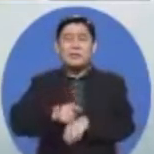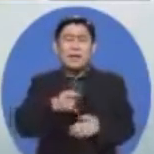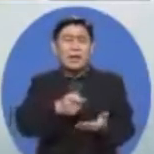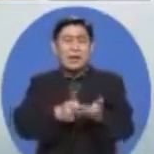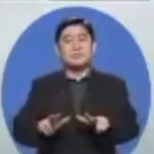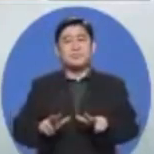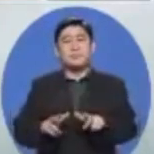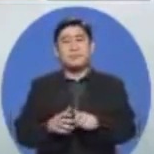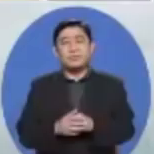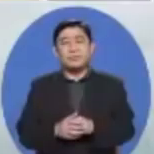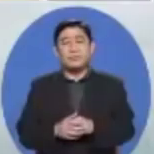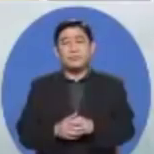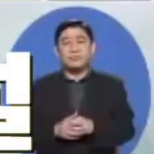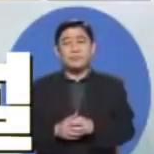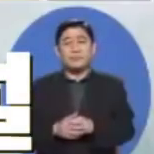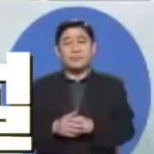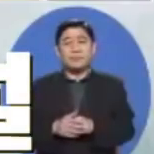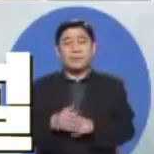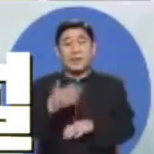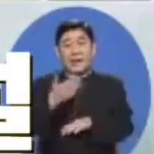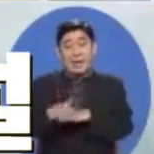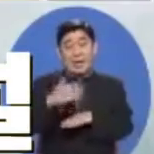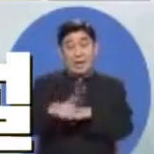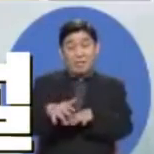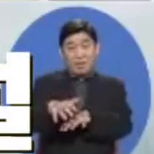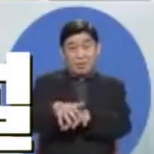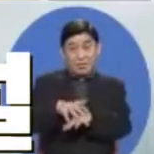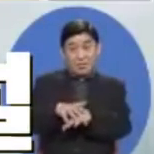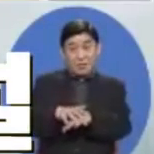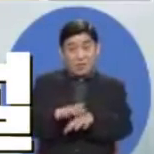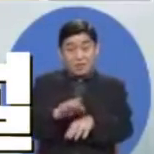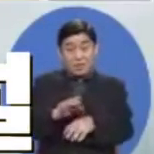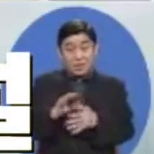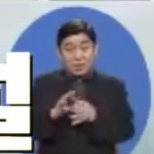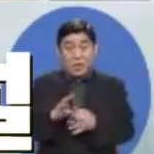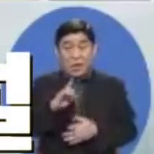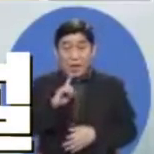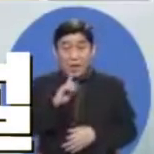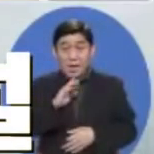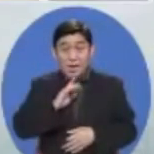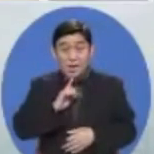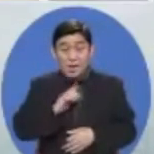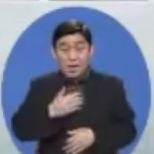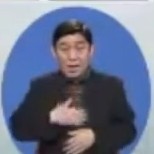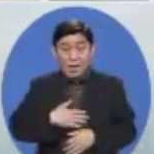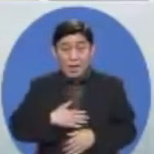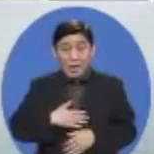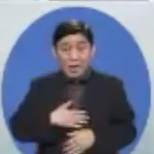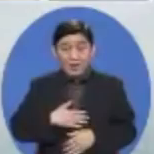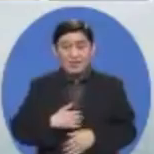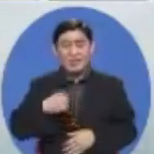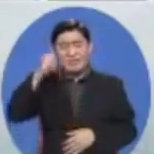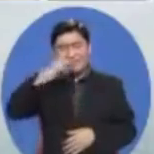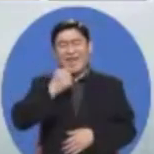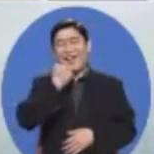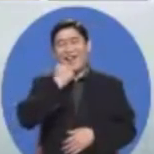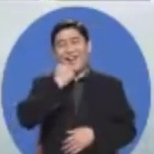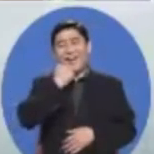아끼셔야 되겠습니다. 조폭과 연루설 그거 알고 계시죠? 그것도 가짜 뉴스고 정의를 위해서 하신 겁니까? 그냥